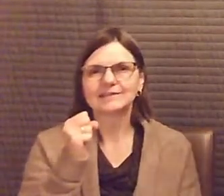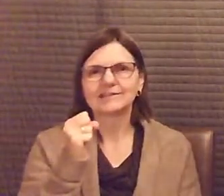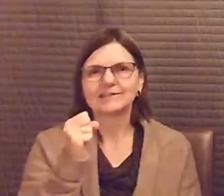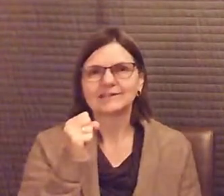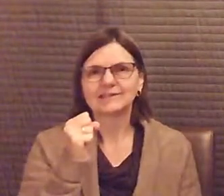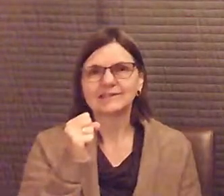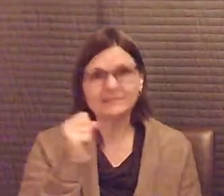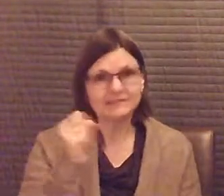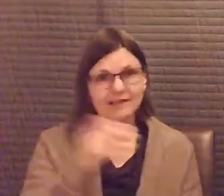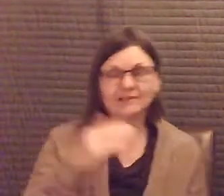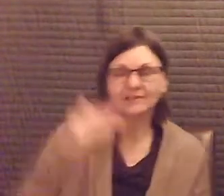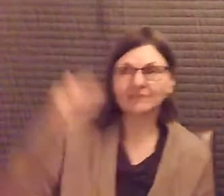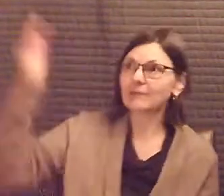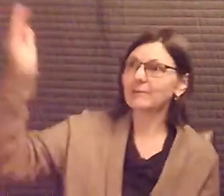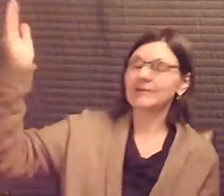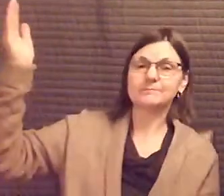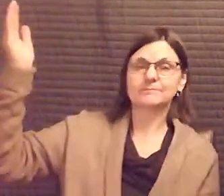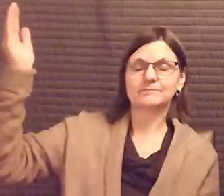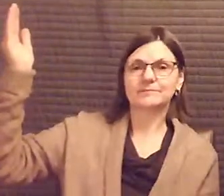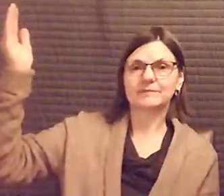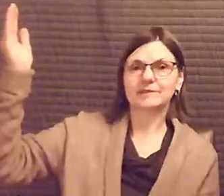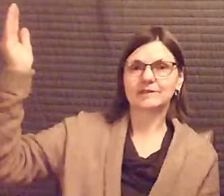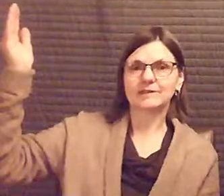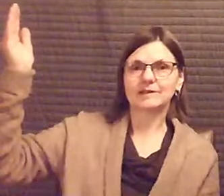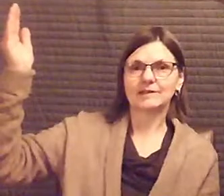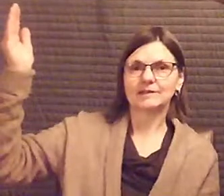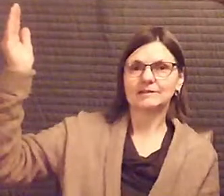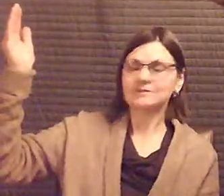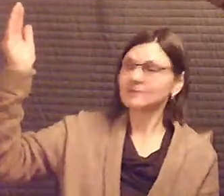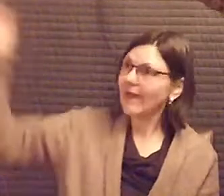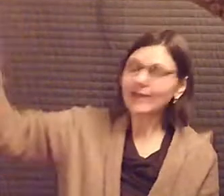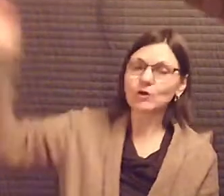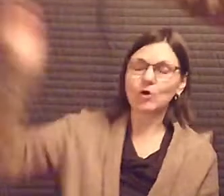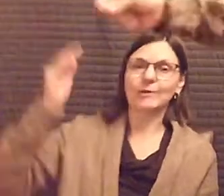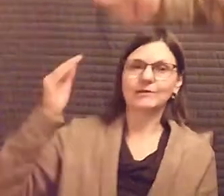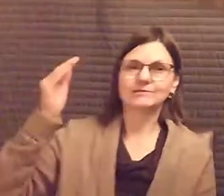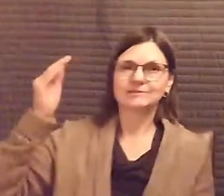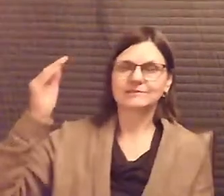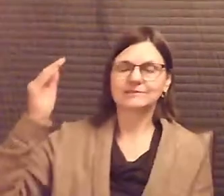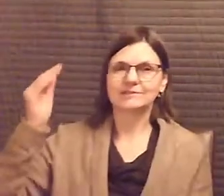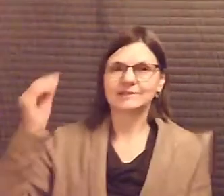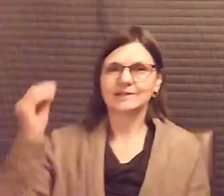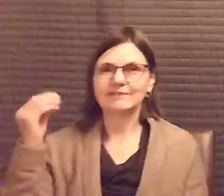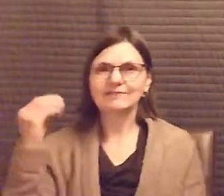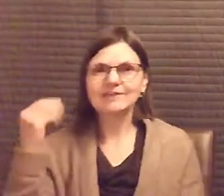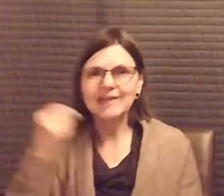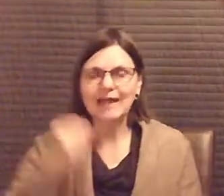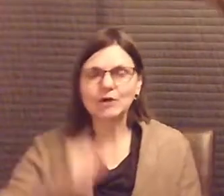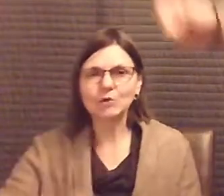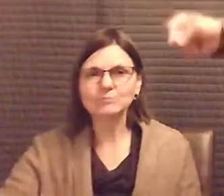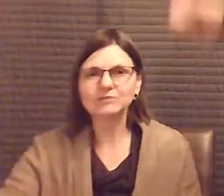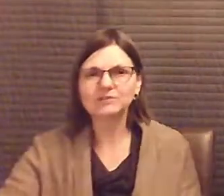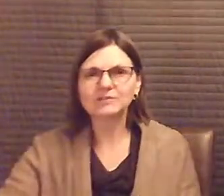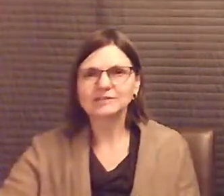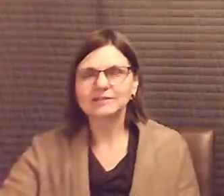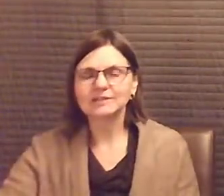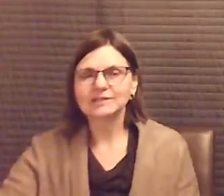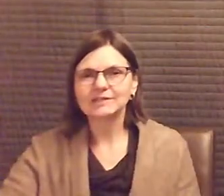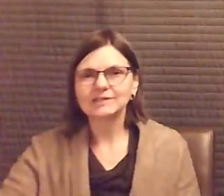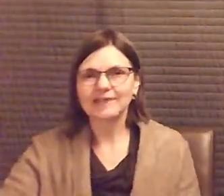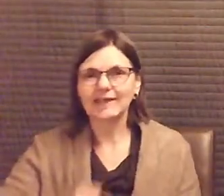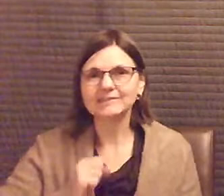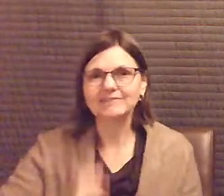hij liep wezen zei als ik weg ben ze sprong piccolo van henk op and when i come meneer hij kon de speurders